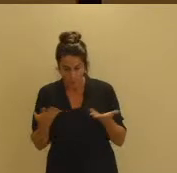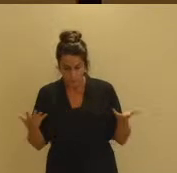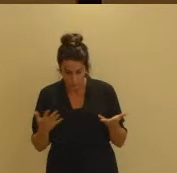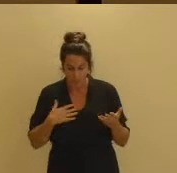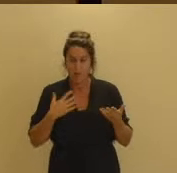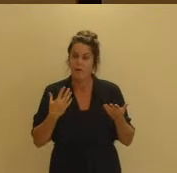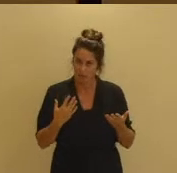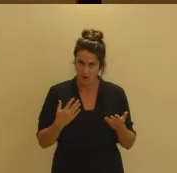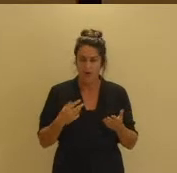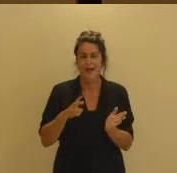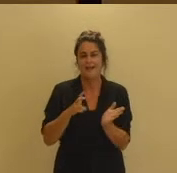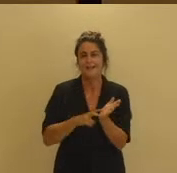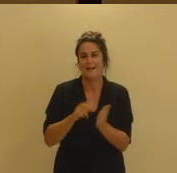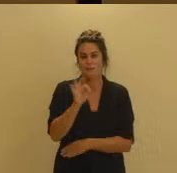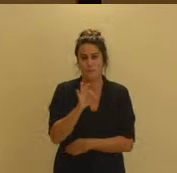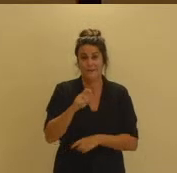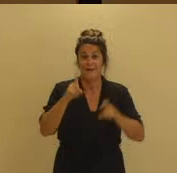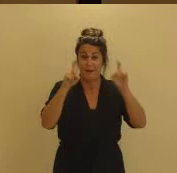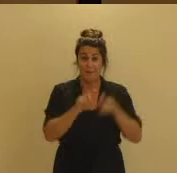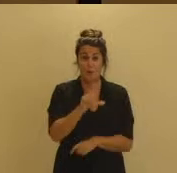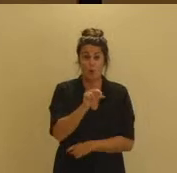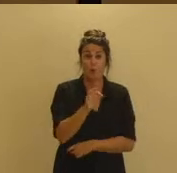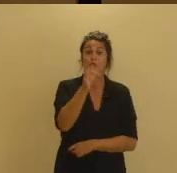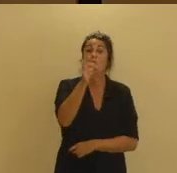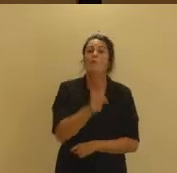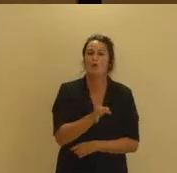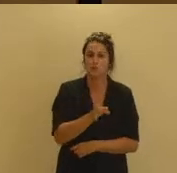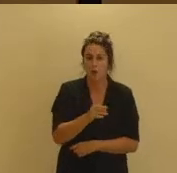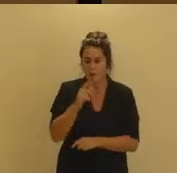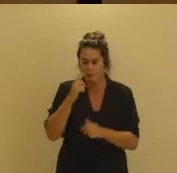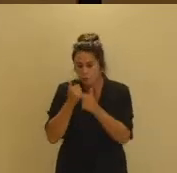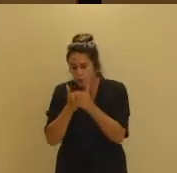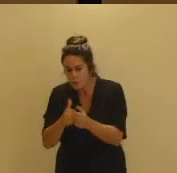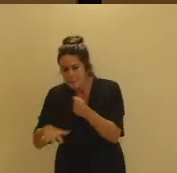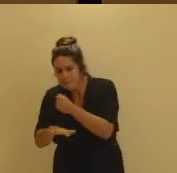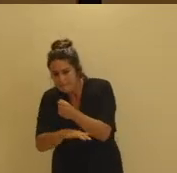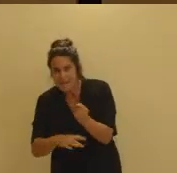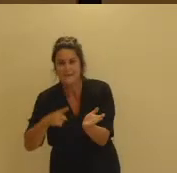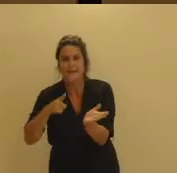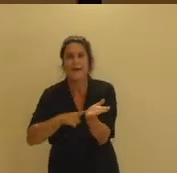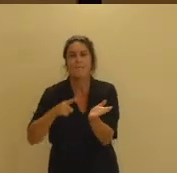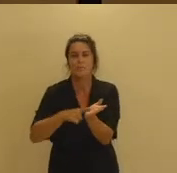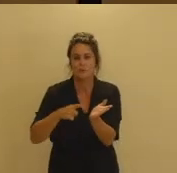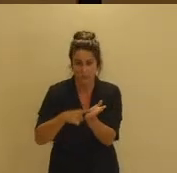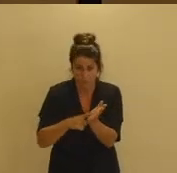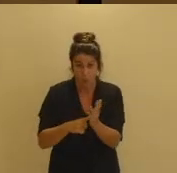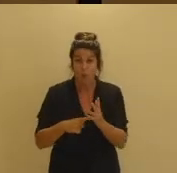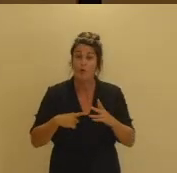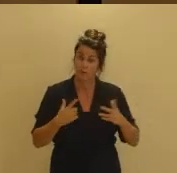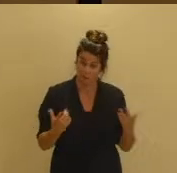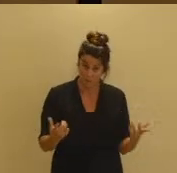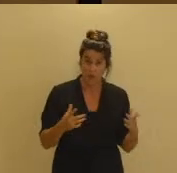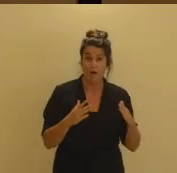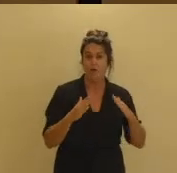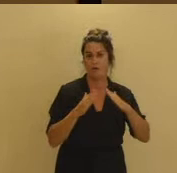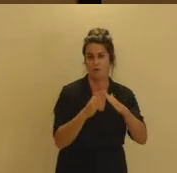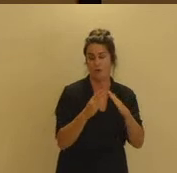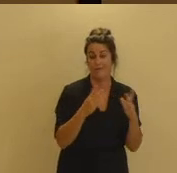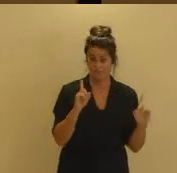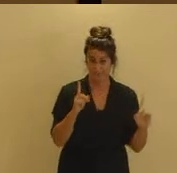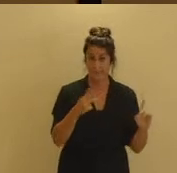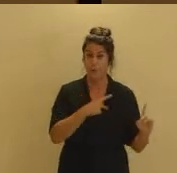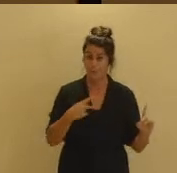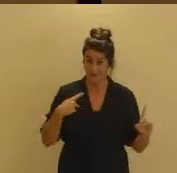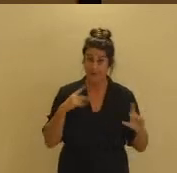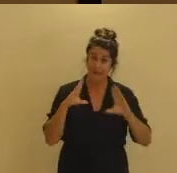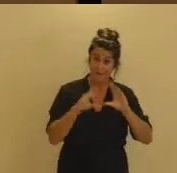de 30% sur la base d'imposition de la taxe foncière sur les propriétés bâties des logements affectés à l'habitation principale de